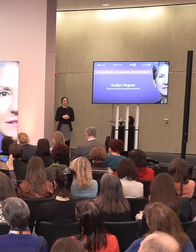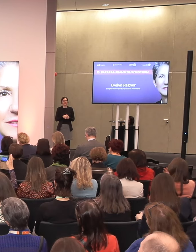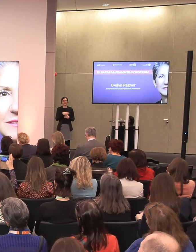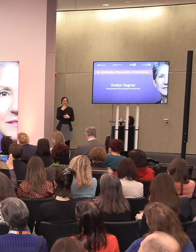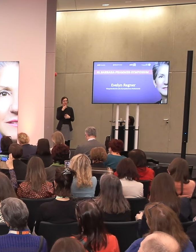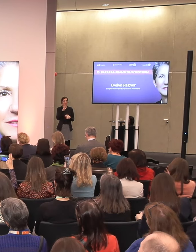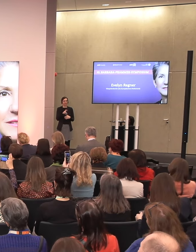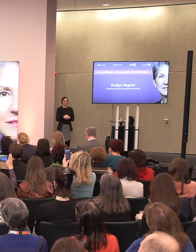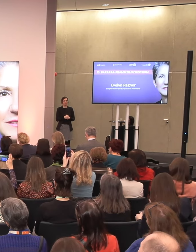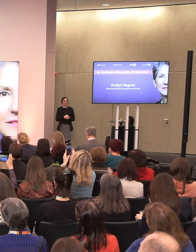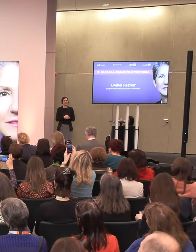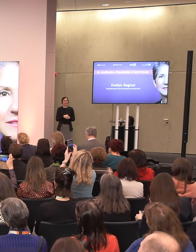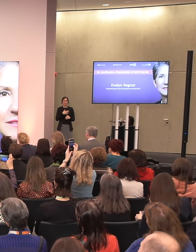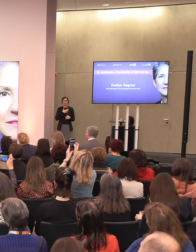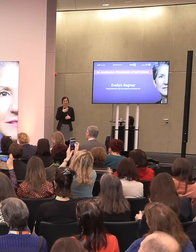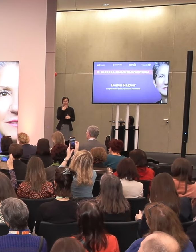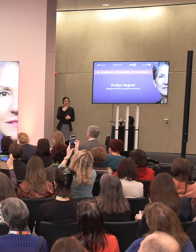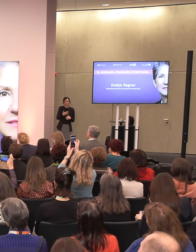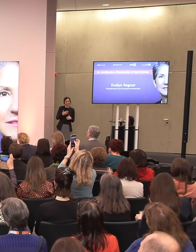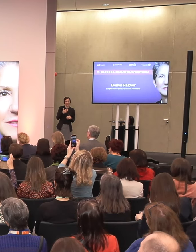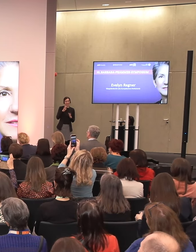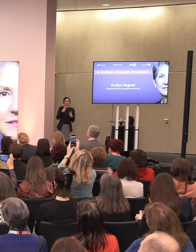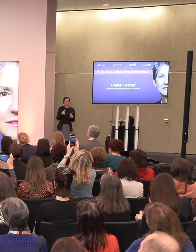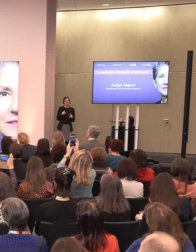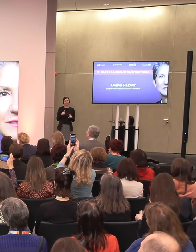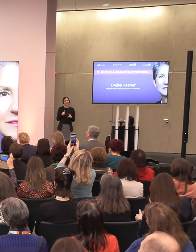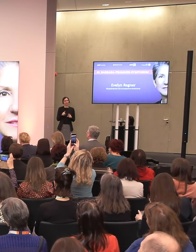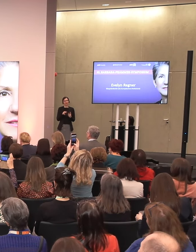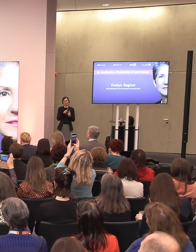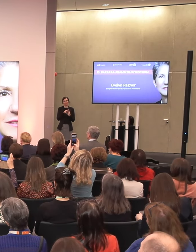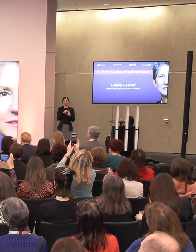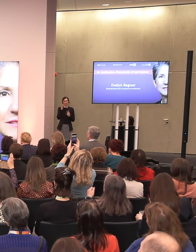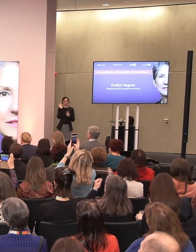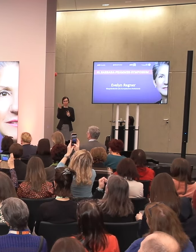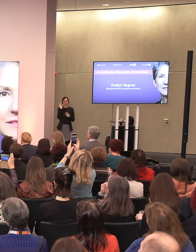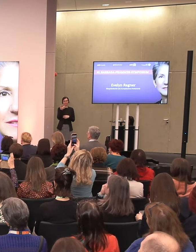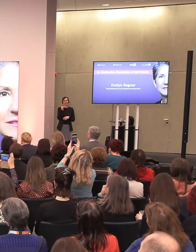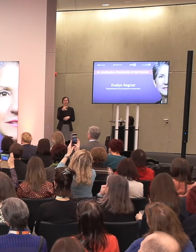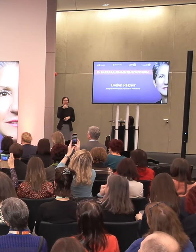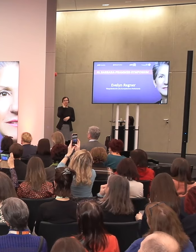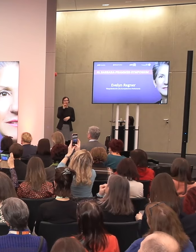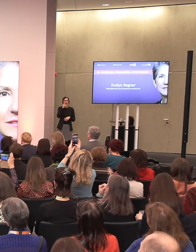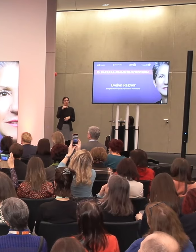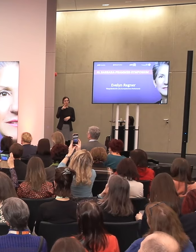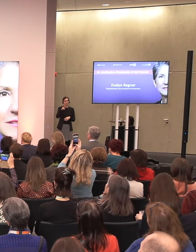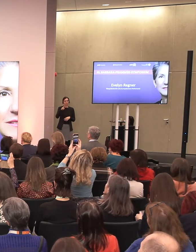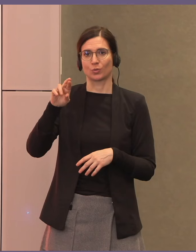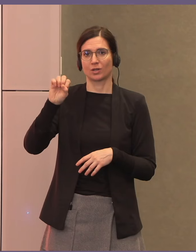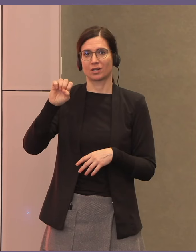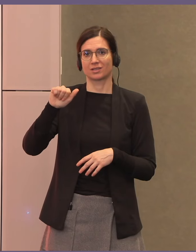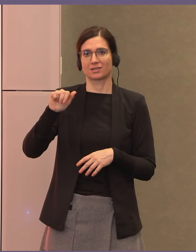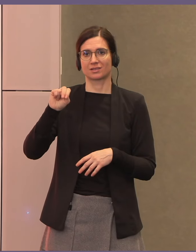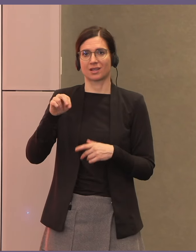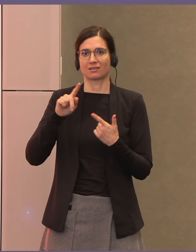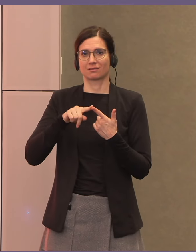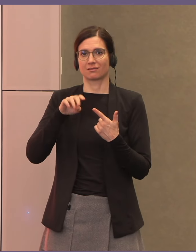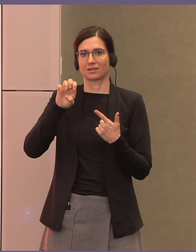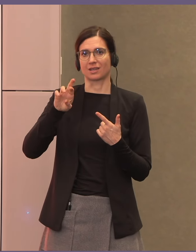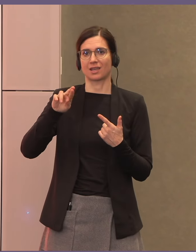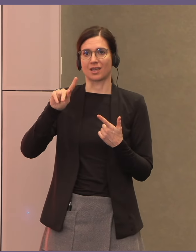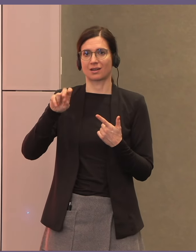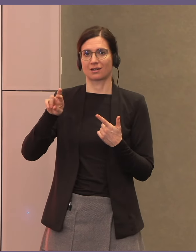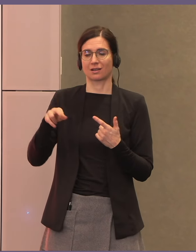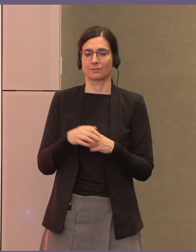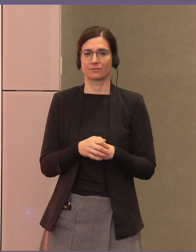Dankeschön mein Dankeschön möchte ich an die beiden Vortragenden Frau Durson und Frau Erker richten der Blick in die